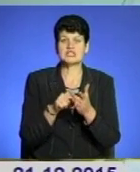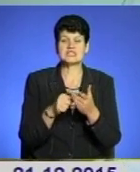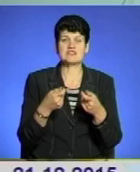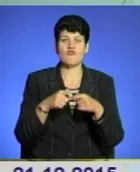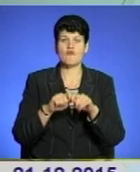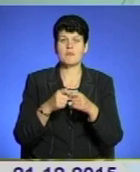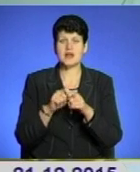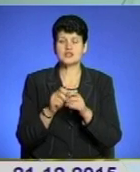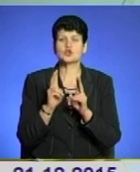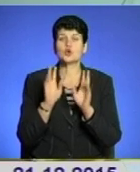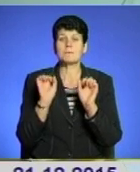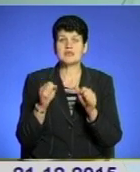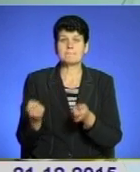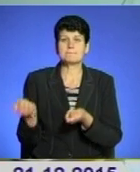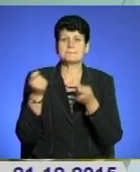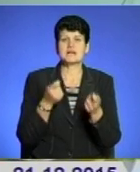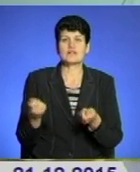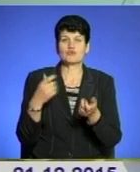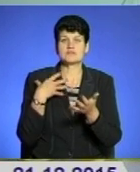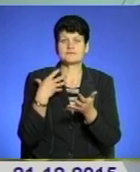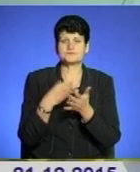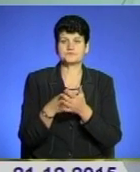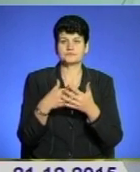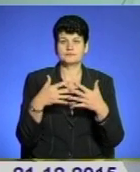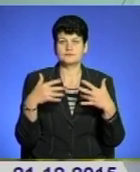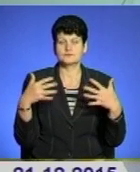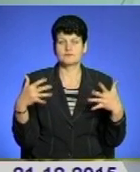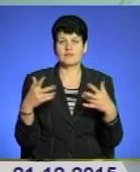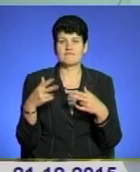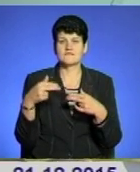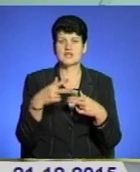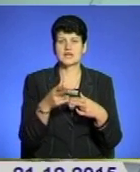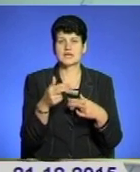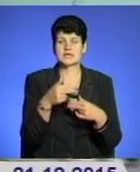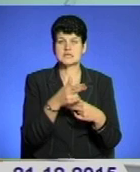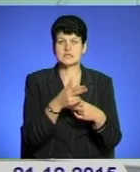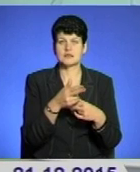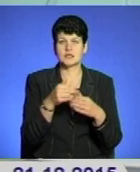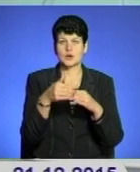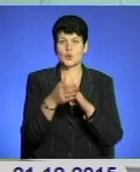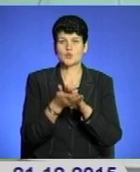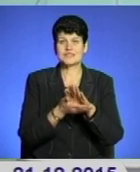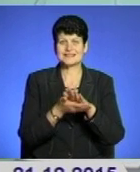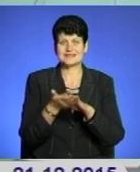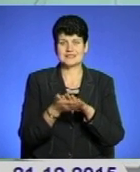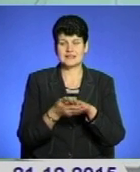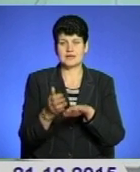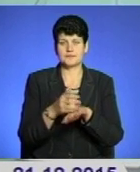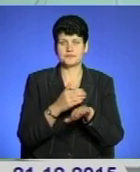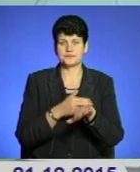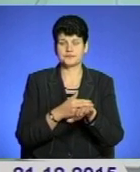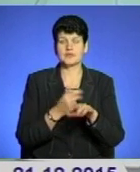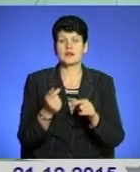міг приносив свої речі, вирізали устілля, робили,